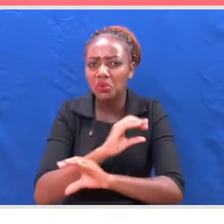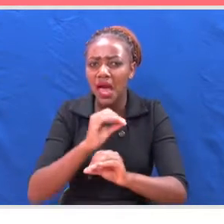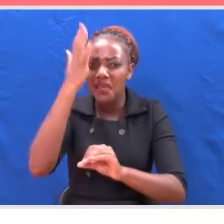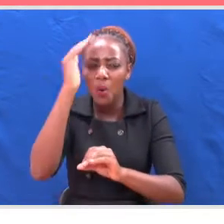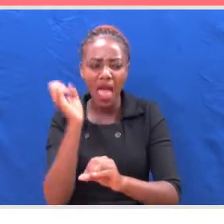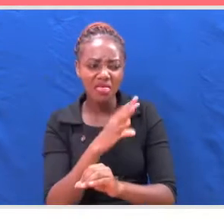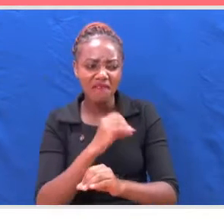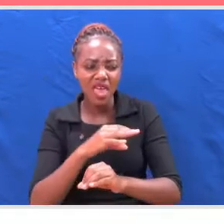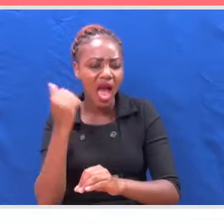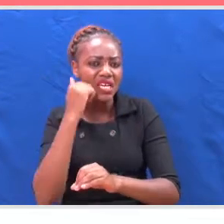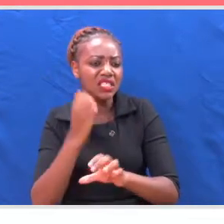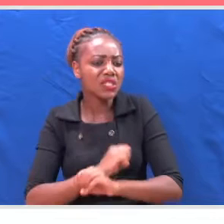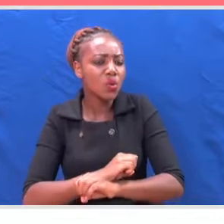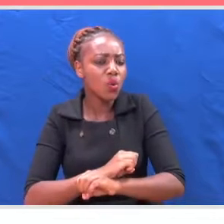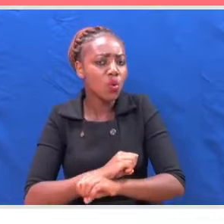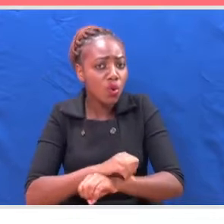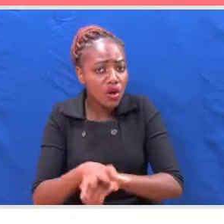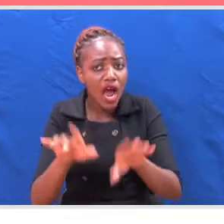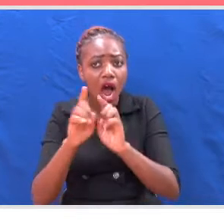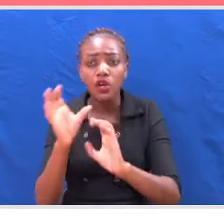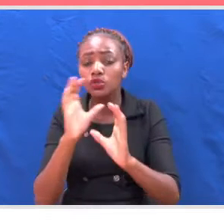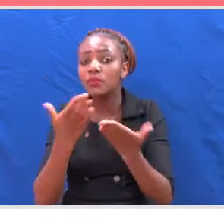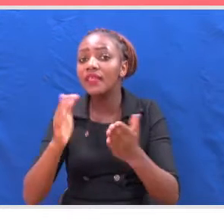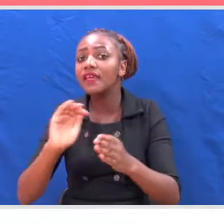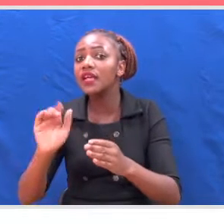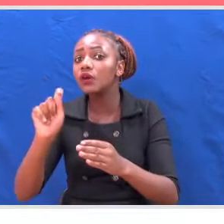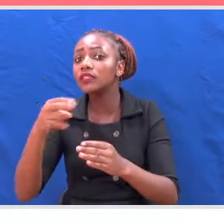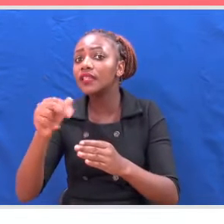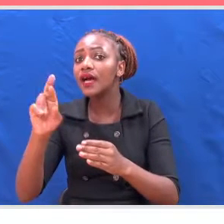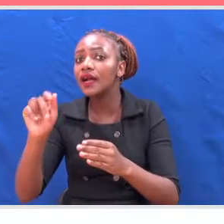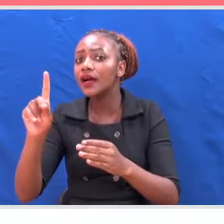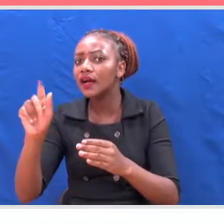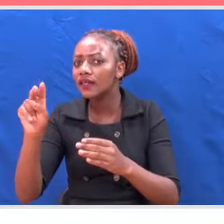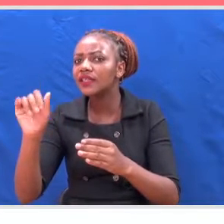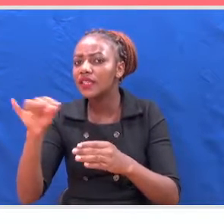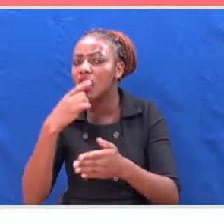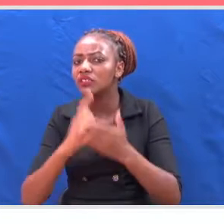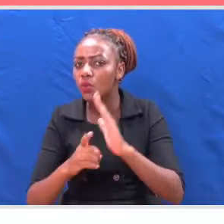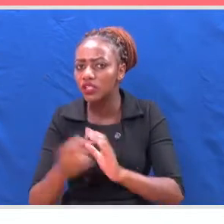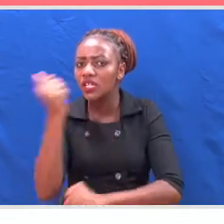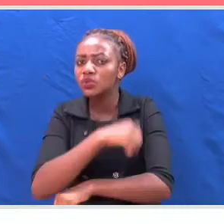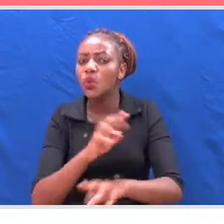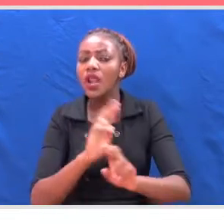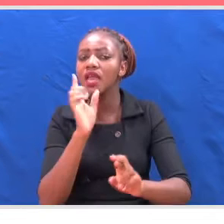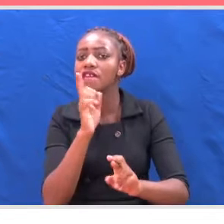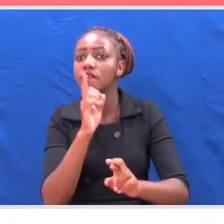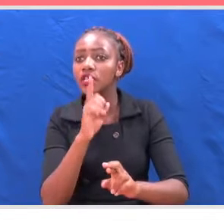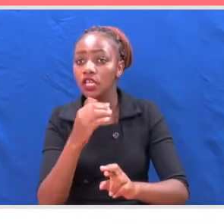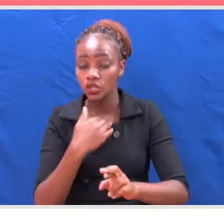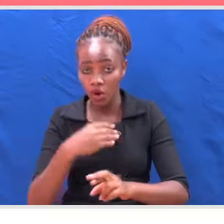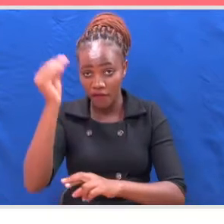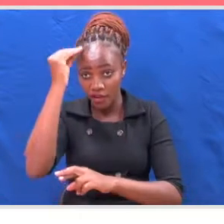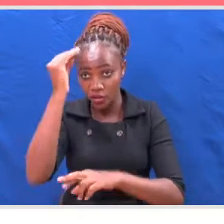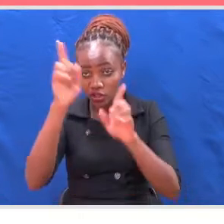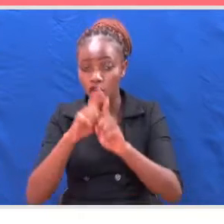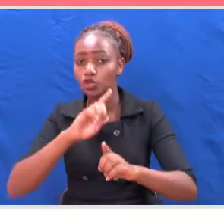virusi vya corona. Akizungumza katika kaunti ya Tharaka Nithi, Matiang'i ametaja kuwa shule zimejipanga kurejesha masomo huku